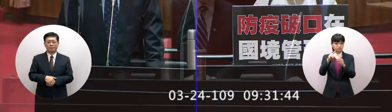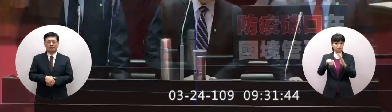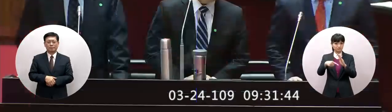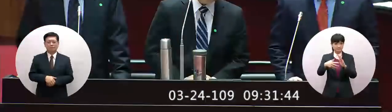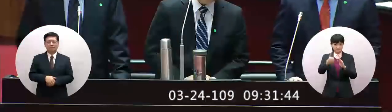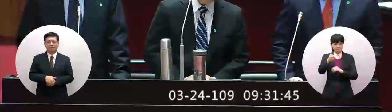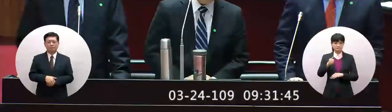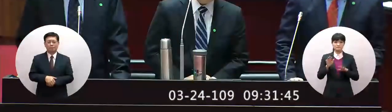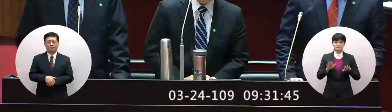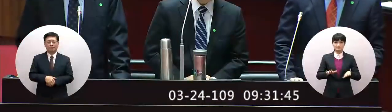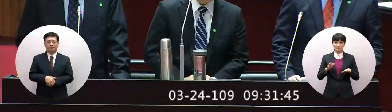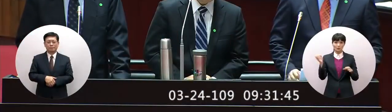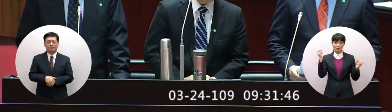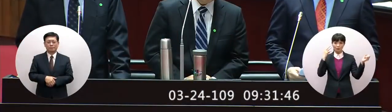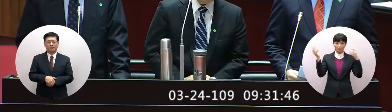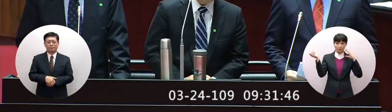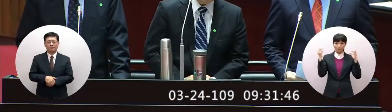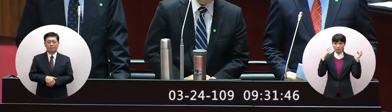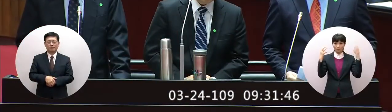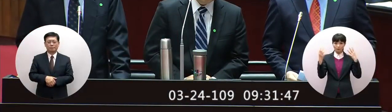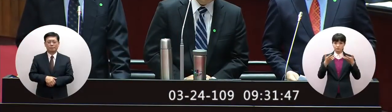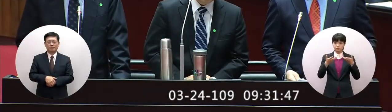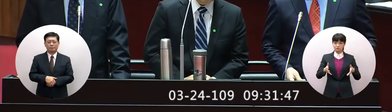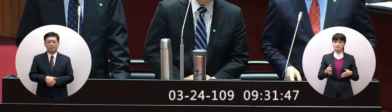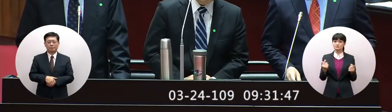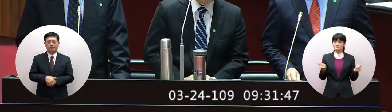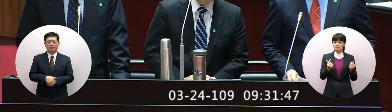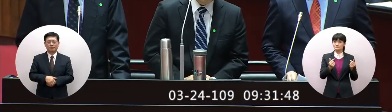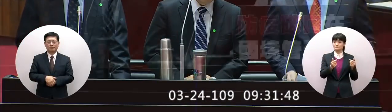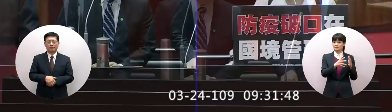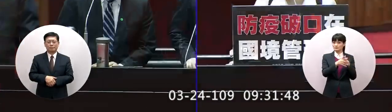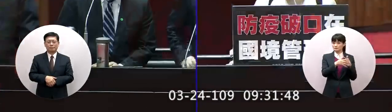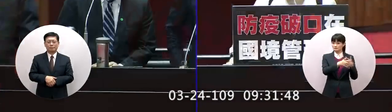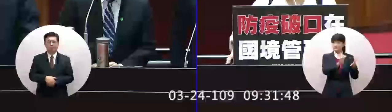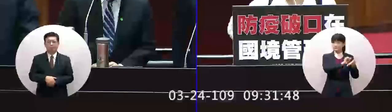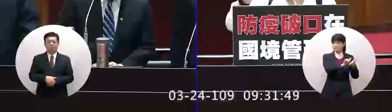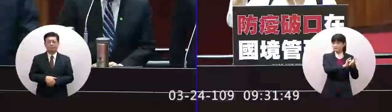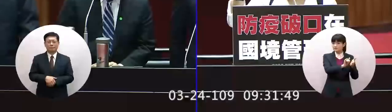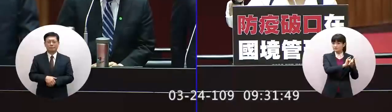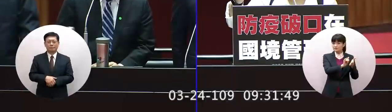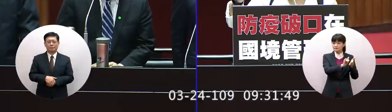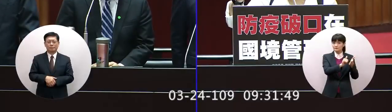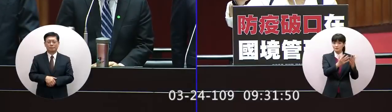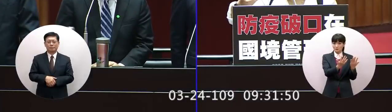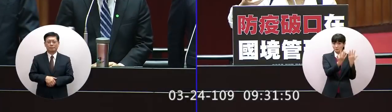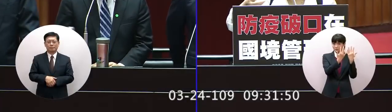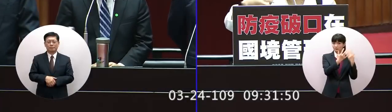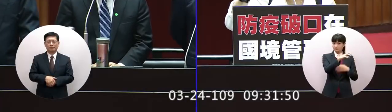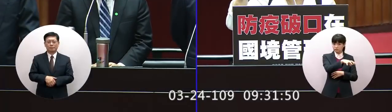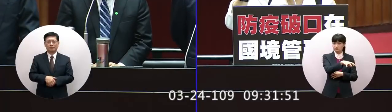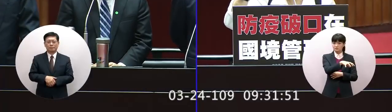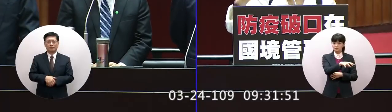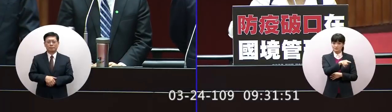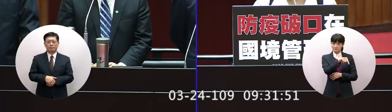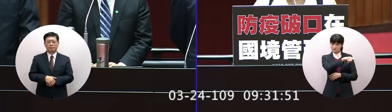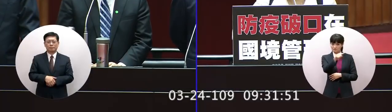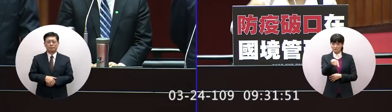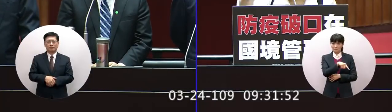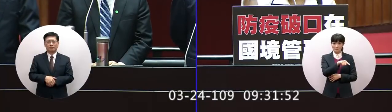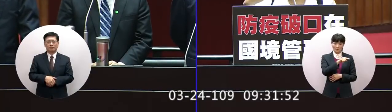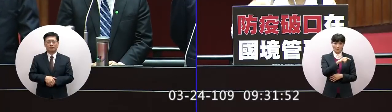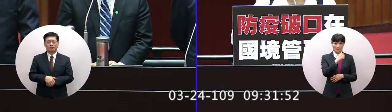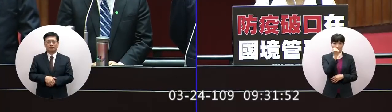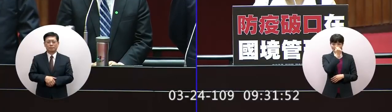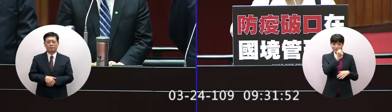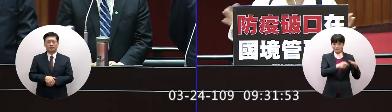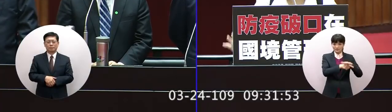今天其实好多消息出来，包括这个纽约的这个监狱也有这个囚犯哈是染疫的，